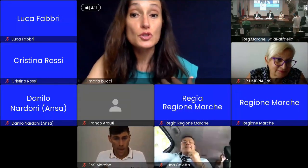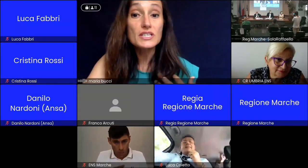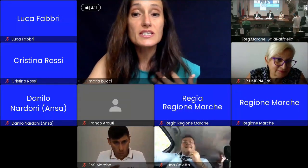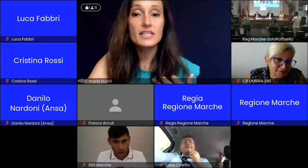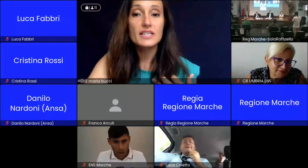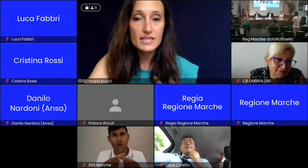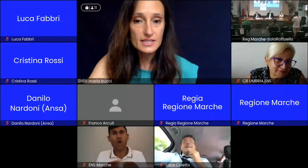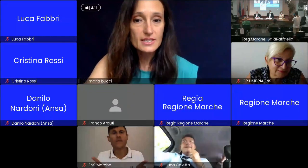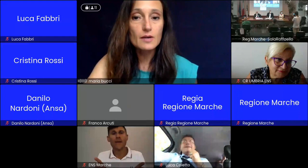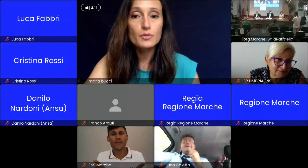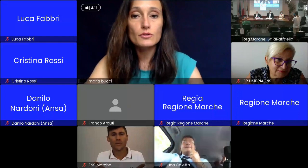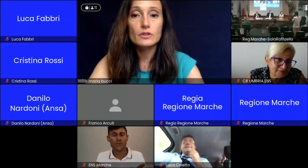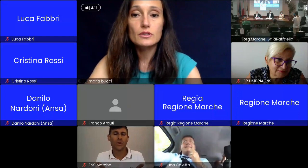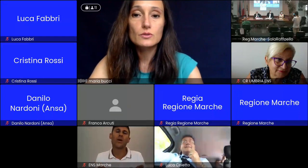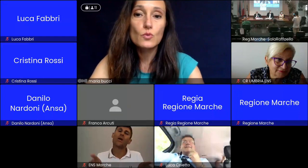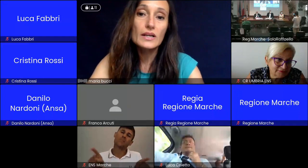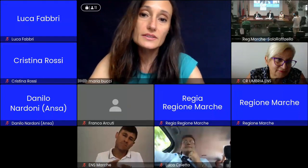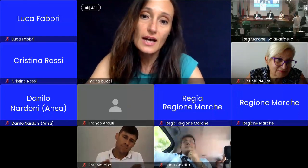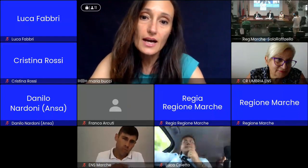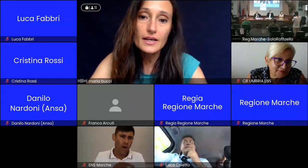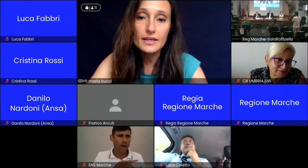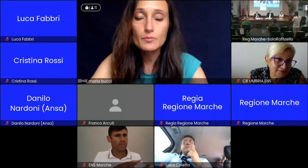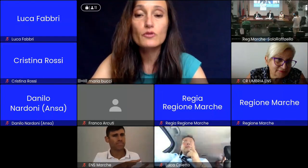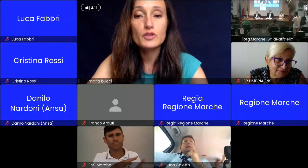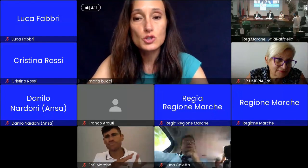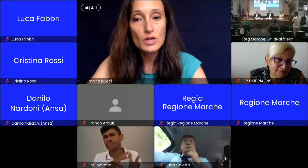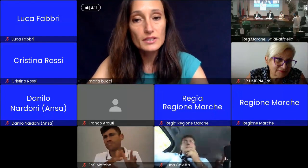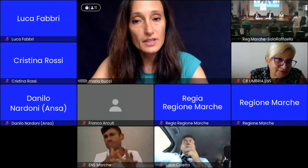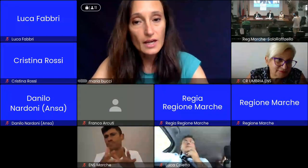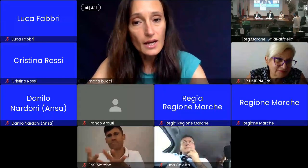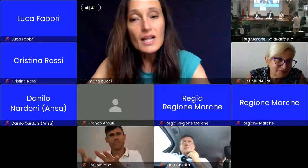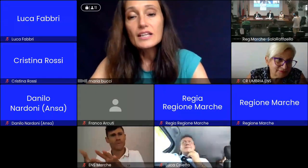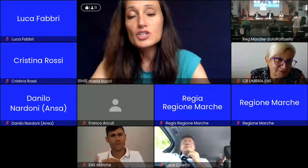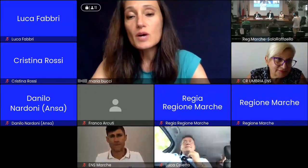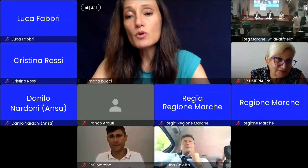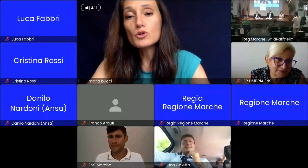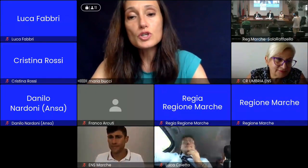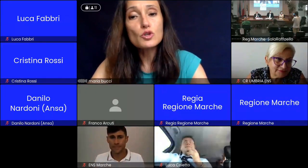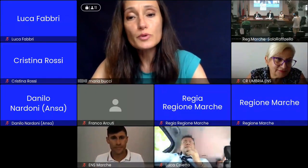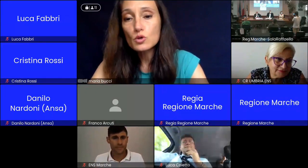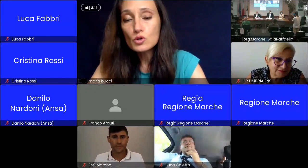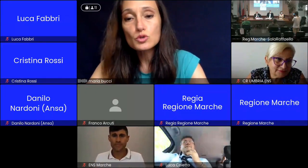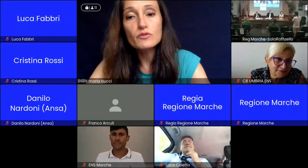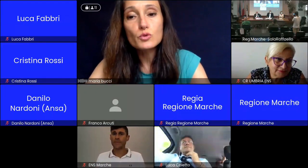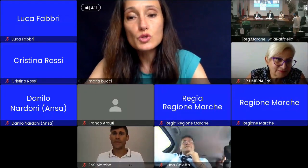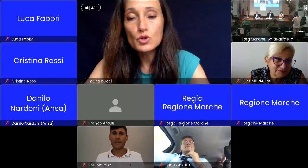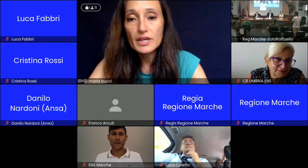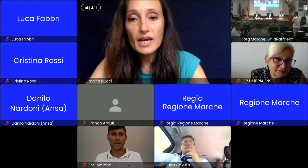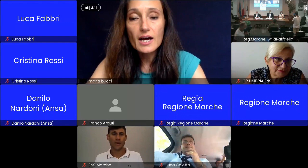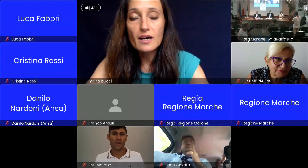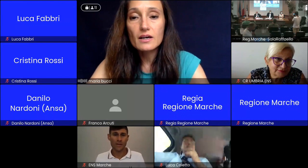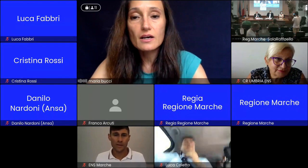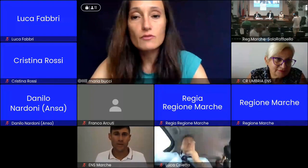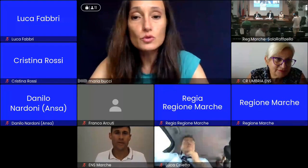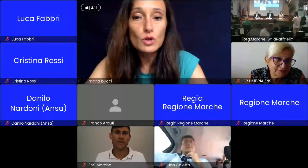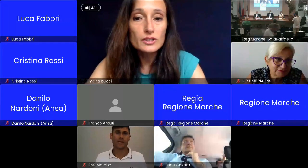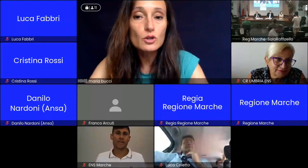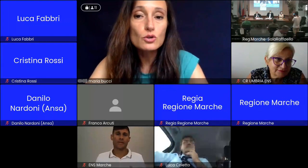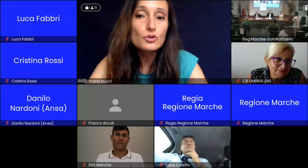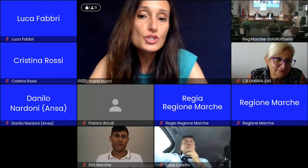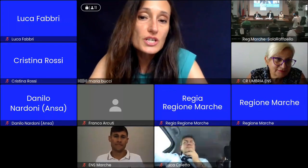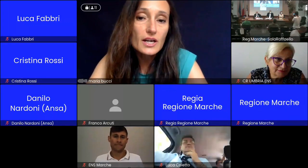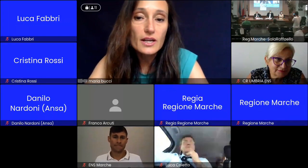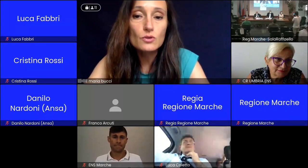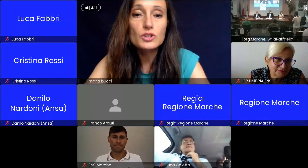agli professionisti è richiesta qualità e professionalità. Diciamo che lo stesso percorso di evoluzione che ha avuto